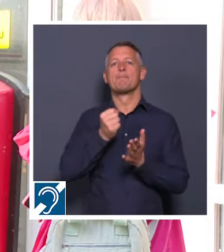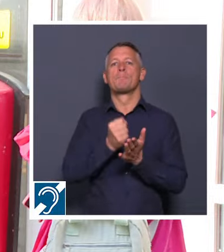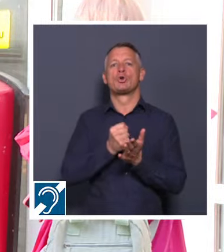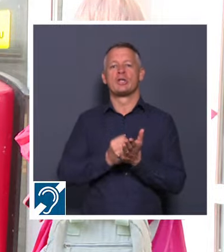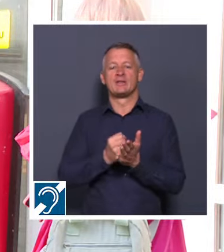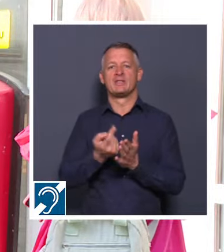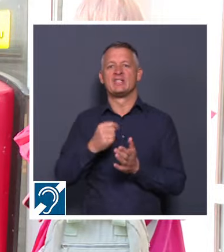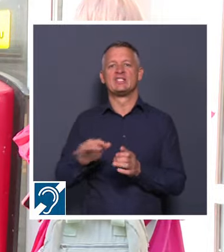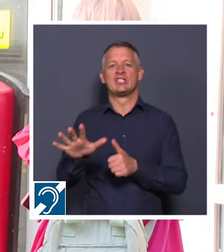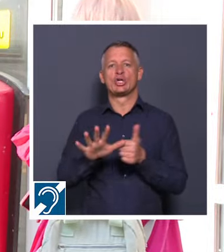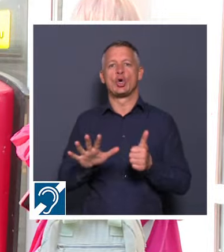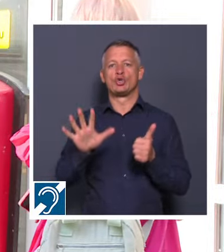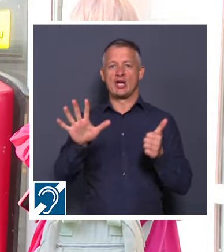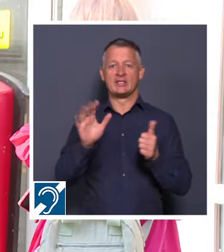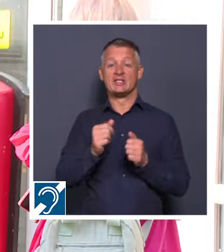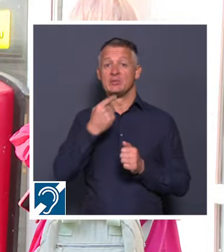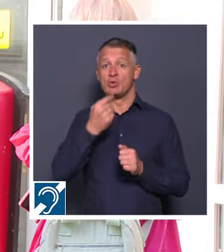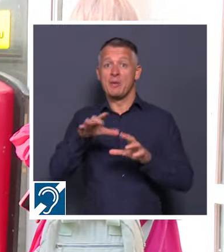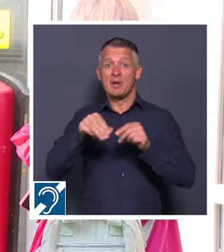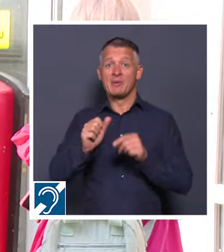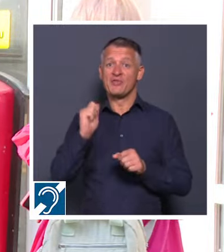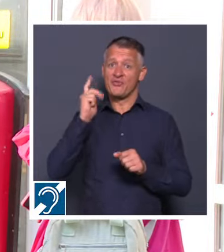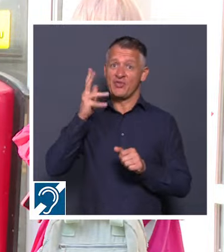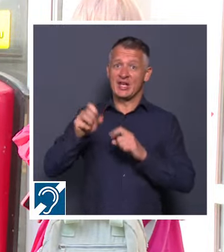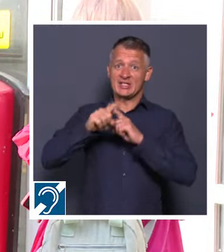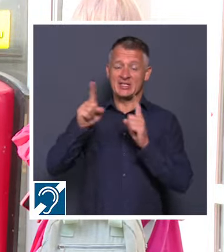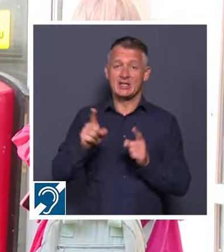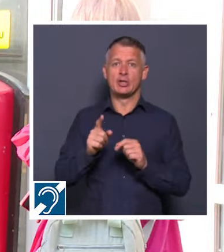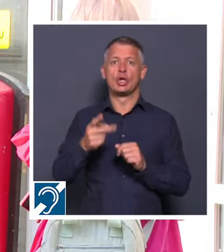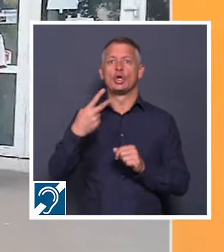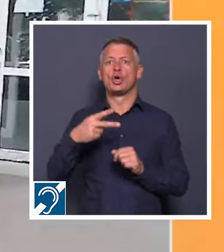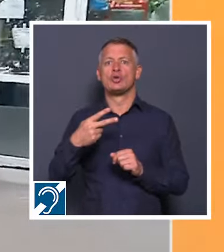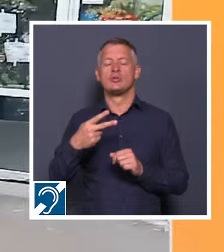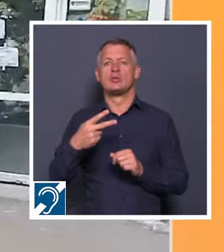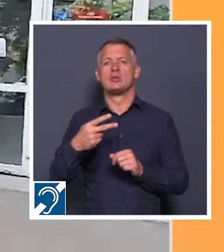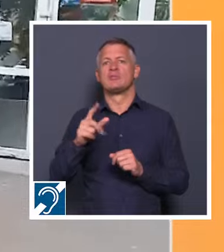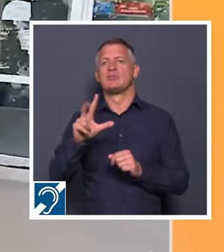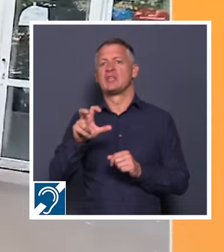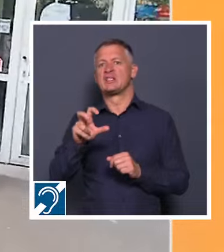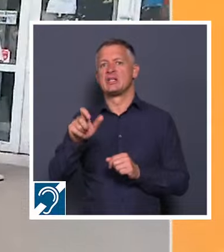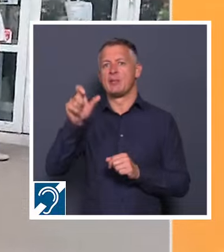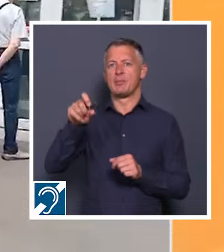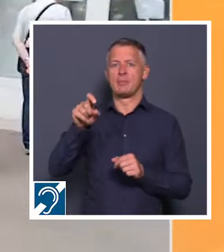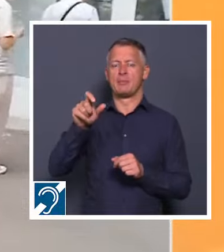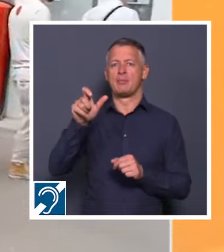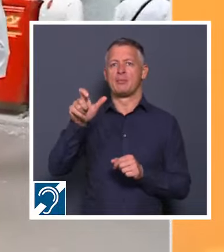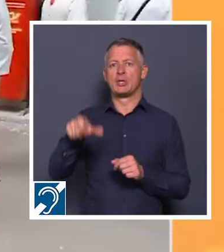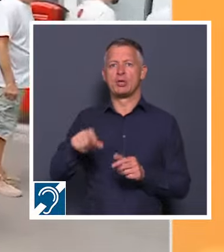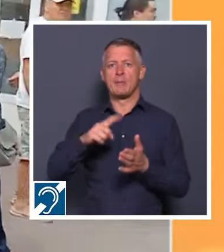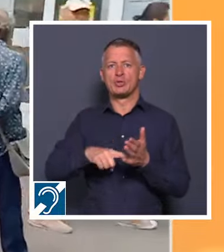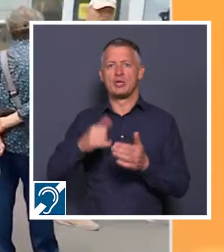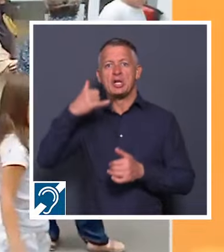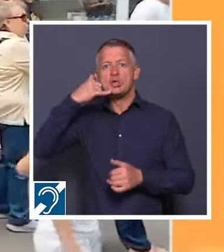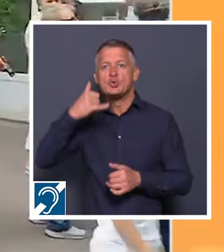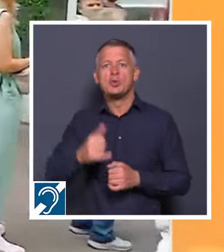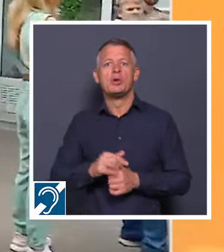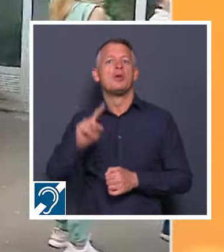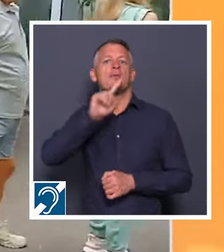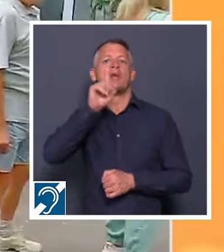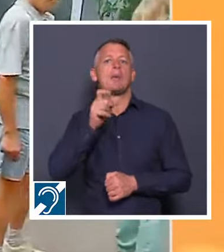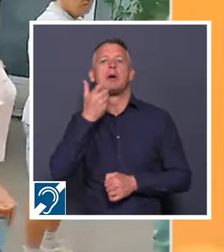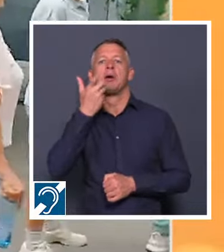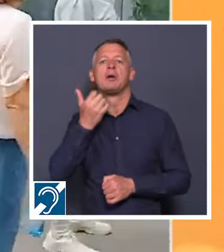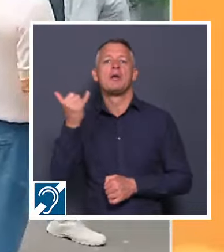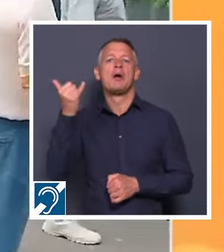care spunea că primește zilnic 20-30 de telefoane de la pensionari care îl întreabă când va